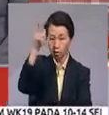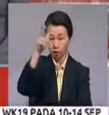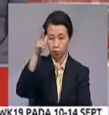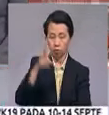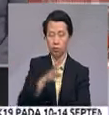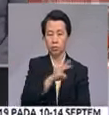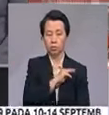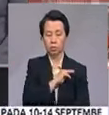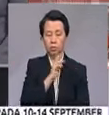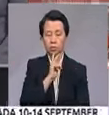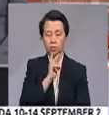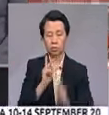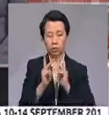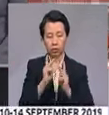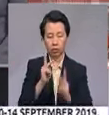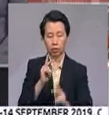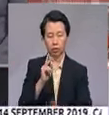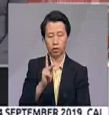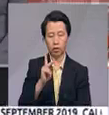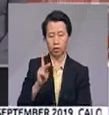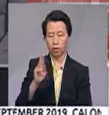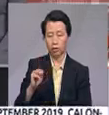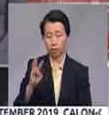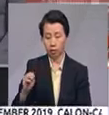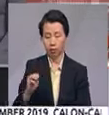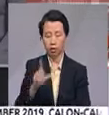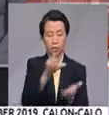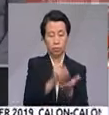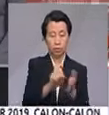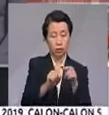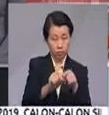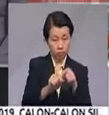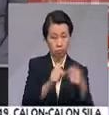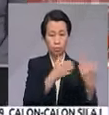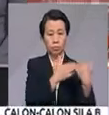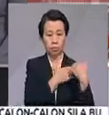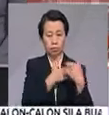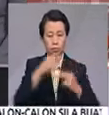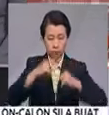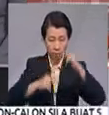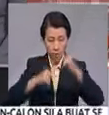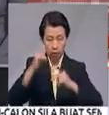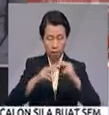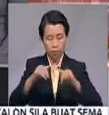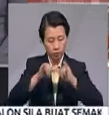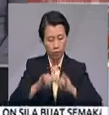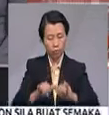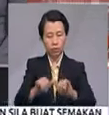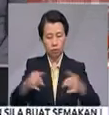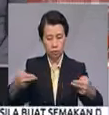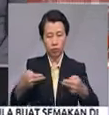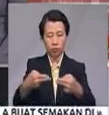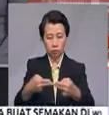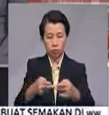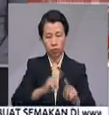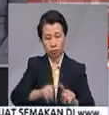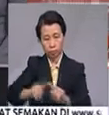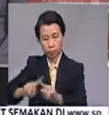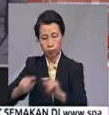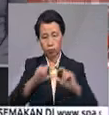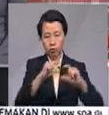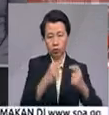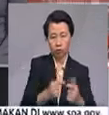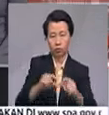dan Multimedia Gobind Sindio berkata, media juga berperanan membina dan mengekalkan hubungan antara pelbagai